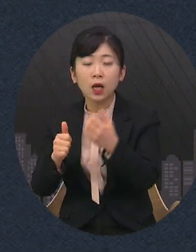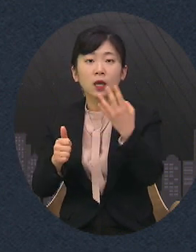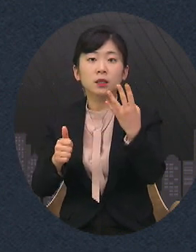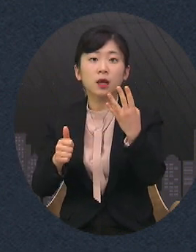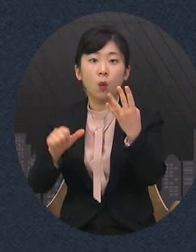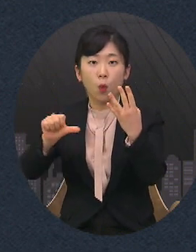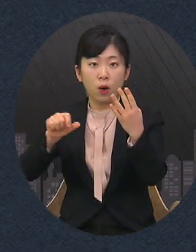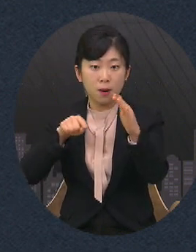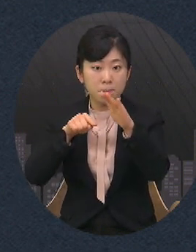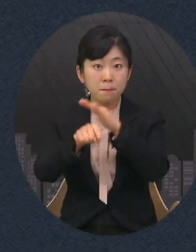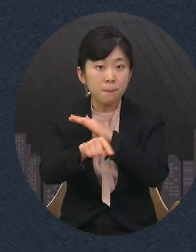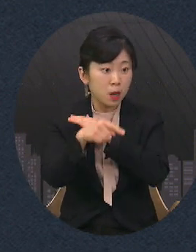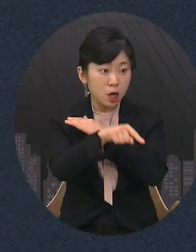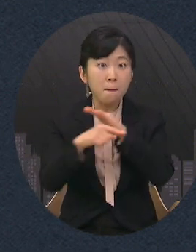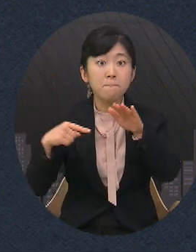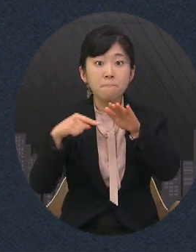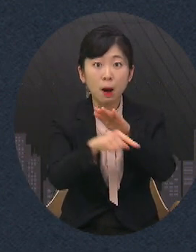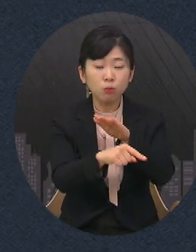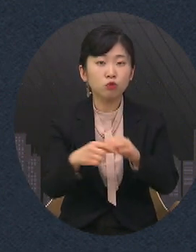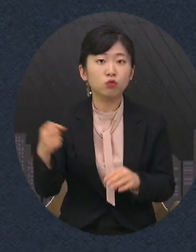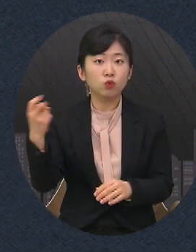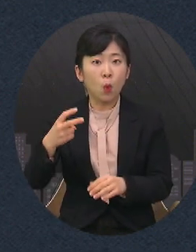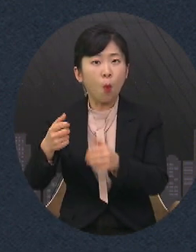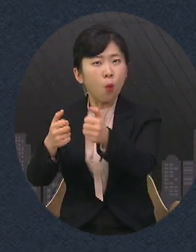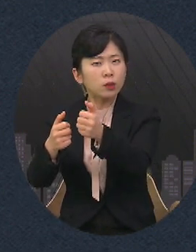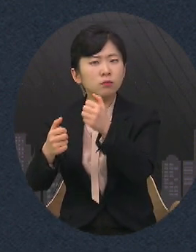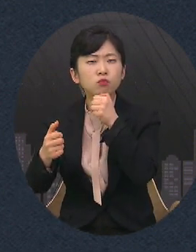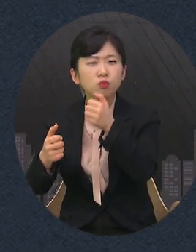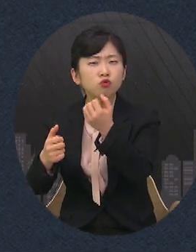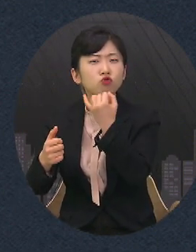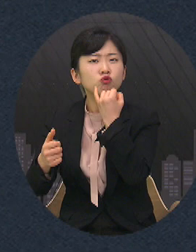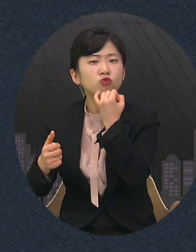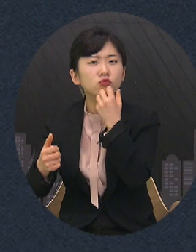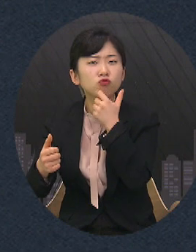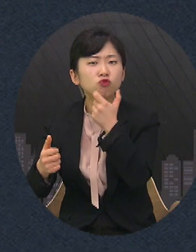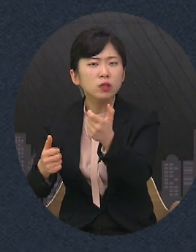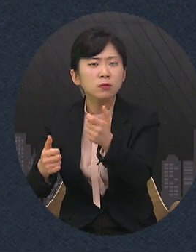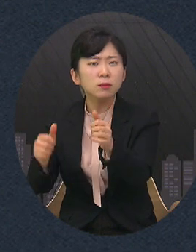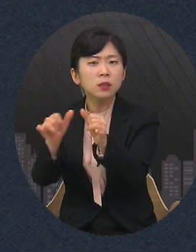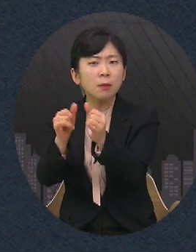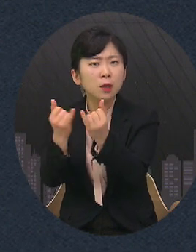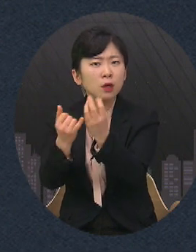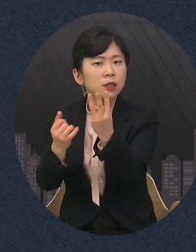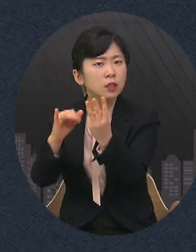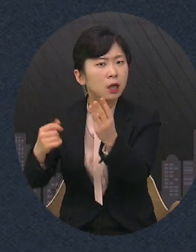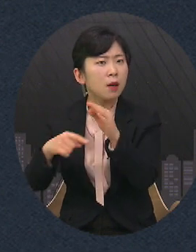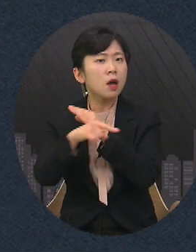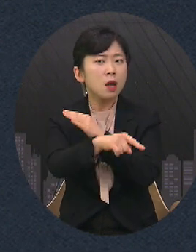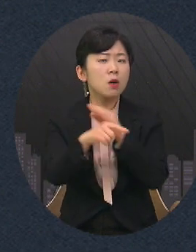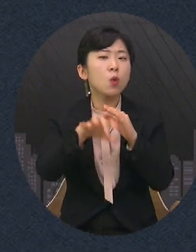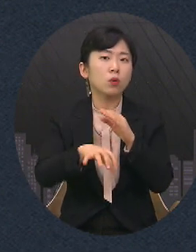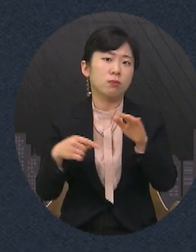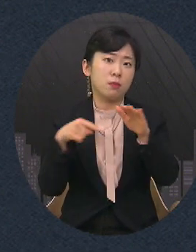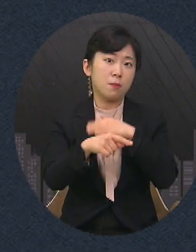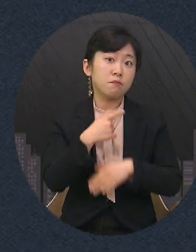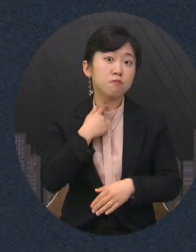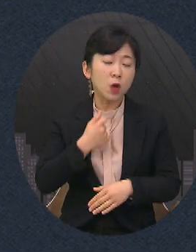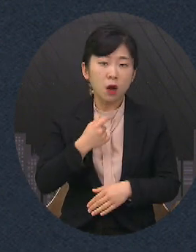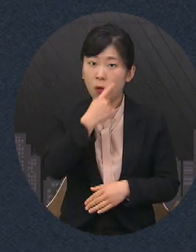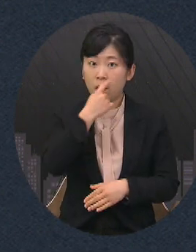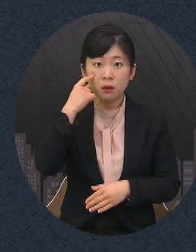5 60대 남녀 3명은 지난 1일에서 3일 해당 단란주점 을 방문한 사실이 확인됐습니다